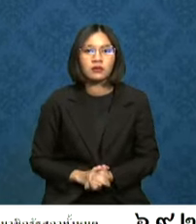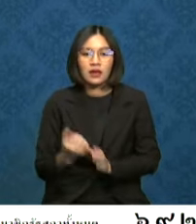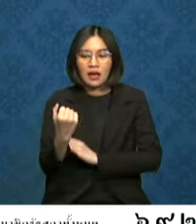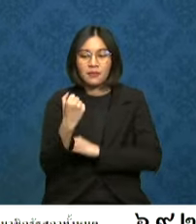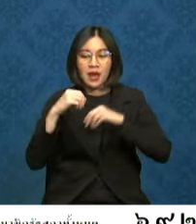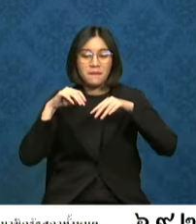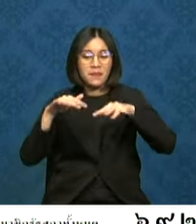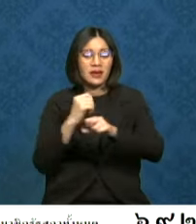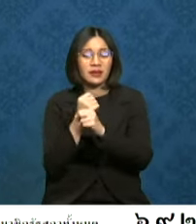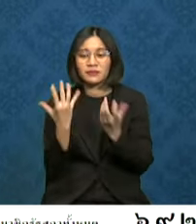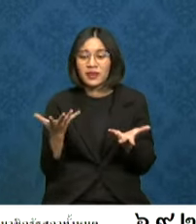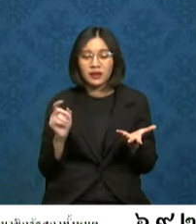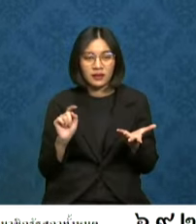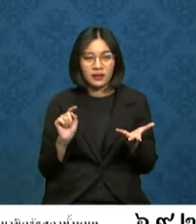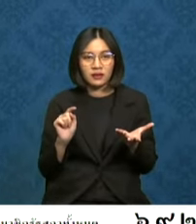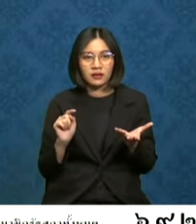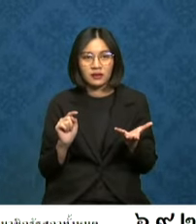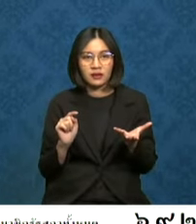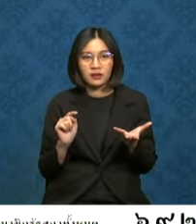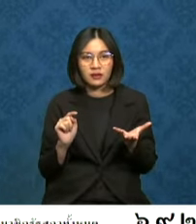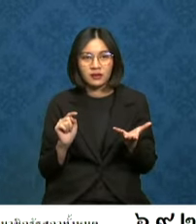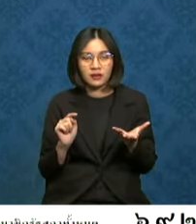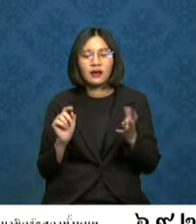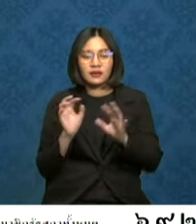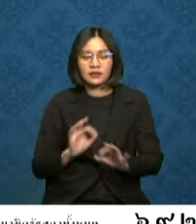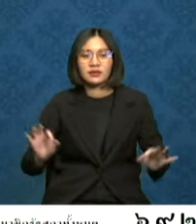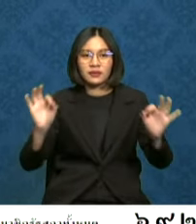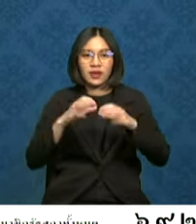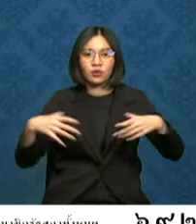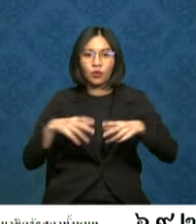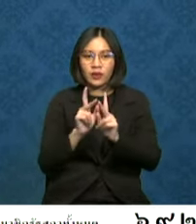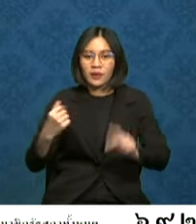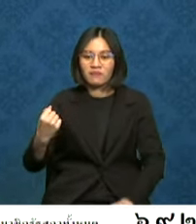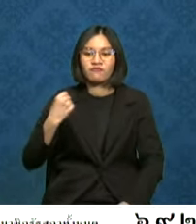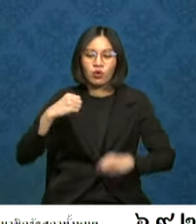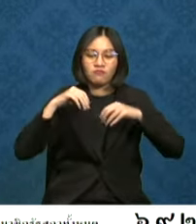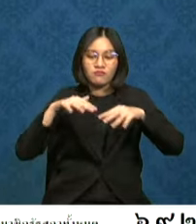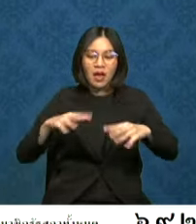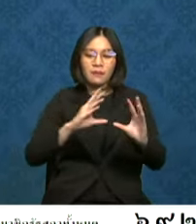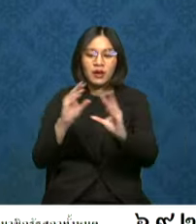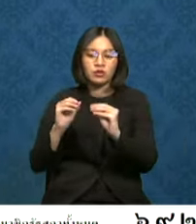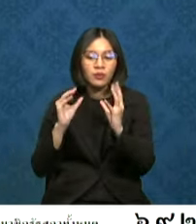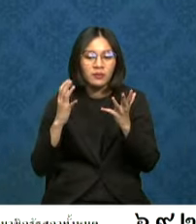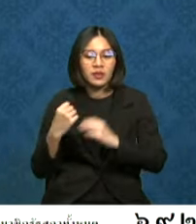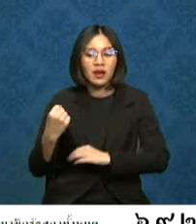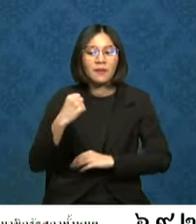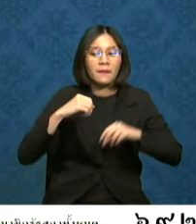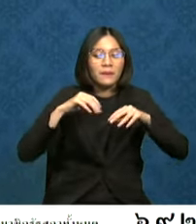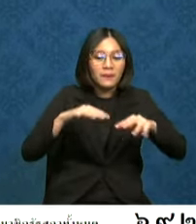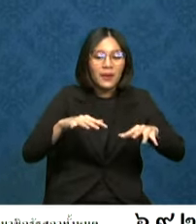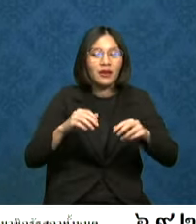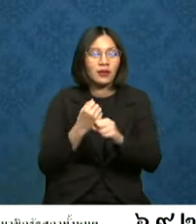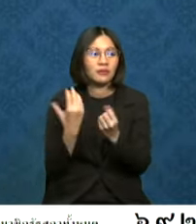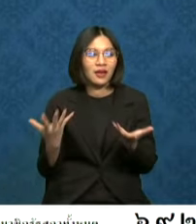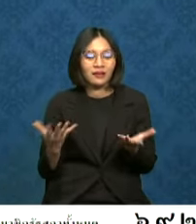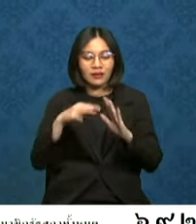จายอนจจะเกิดขึนไดยงไครับนี่สำคญที่สุเลย ขณกรมการกระจายอนจไม่ประชุมแล้วการกระจอนาจมัจะเกิดขึ้ได้